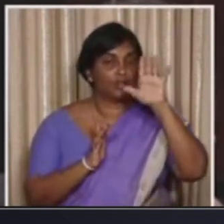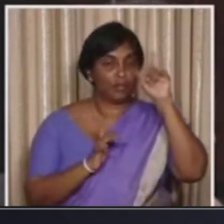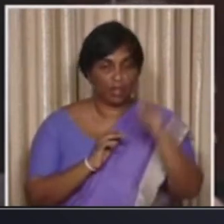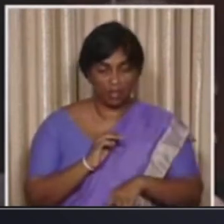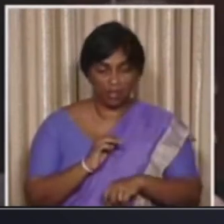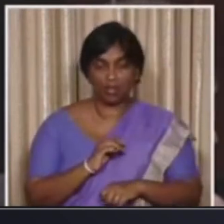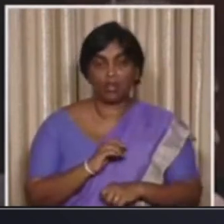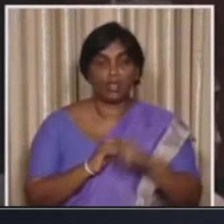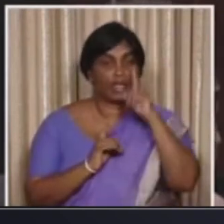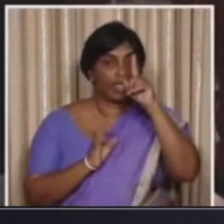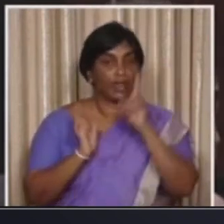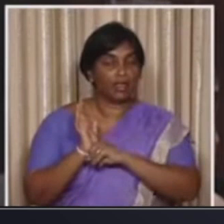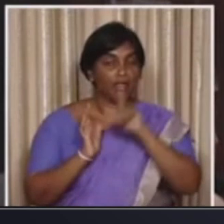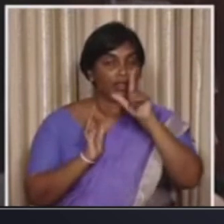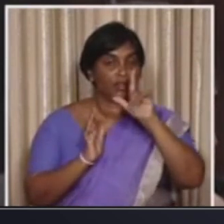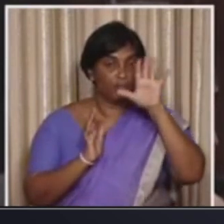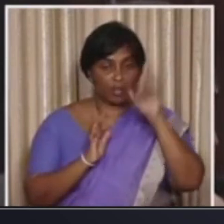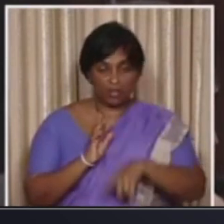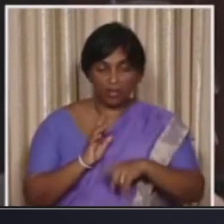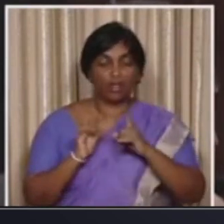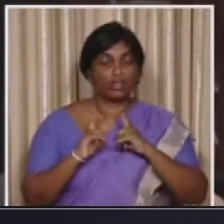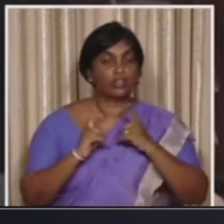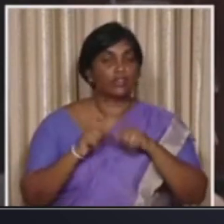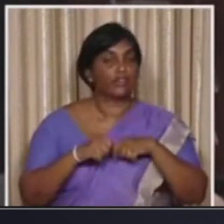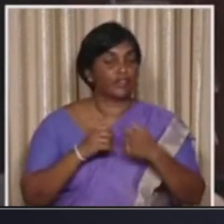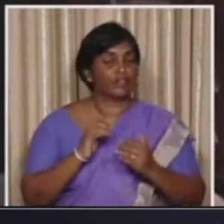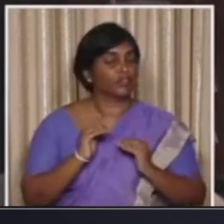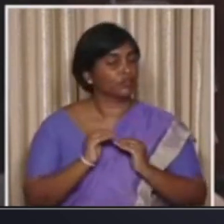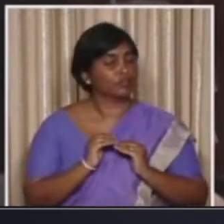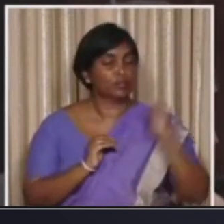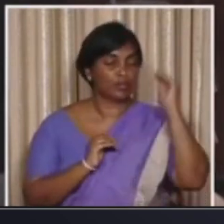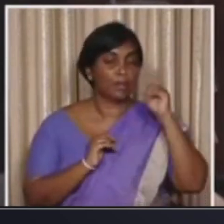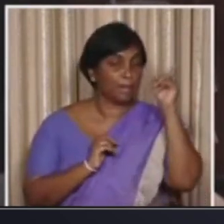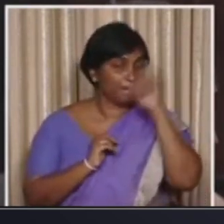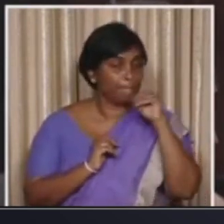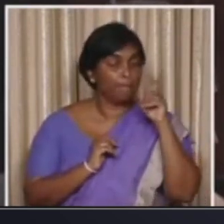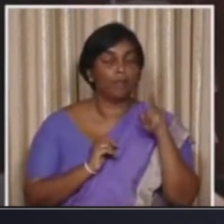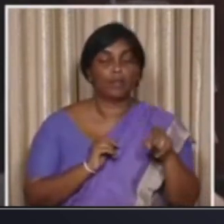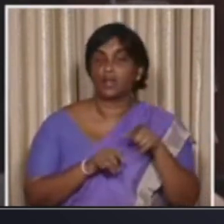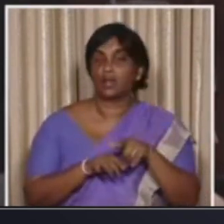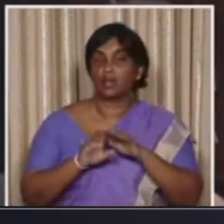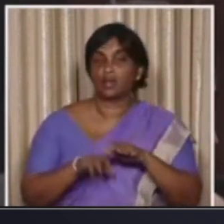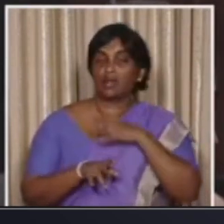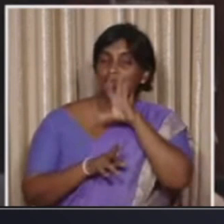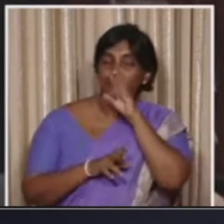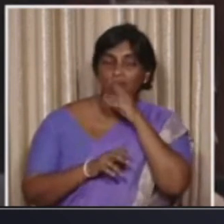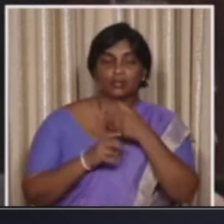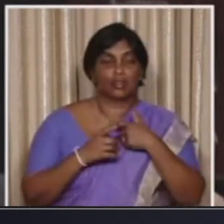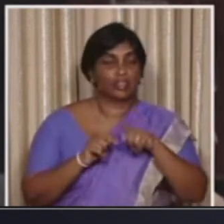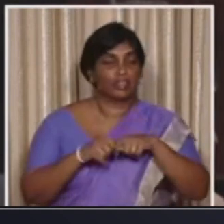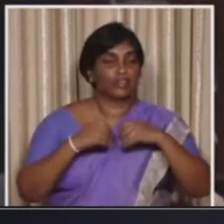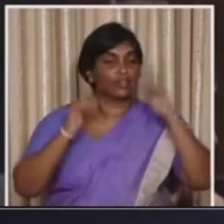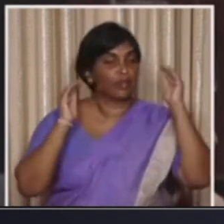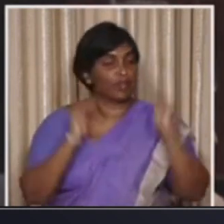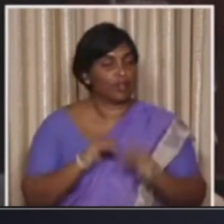175000. 175000ට ජීවන වියදම ඉහළ ගිහිලා තියෙන වෙලාවේ මාසිකව මේ කටමැත දොඩවනවා උද්දමනේ